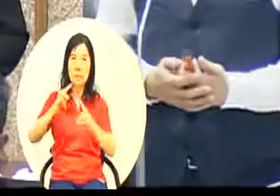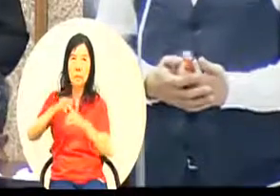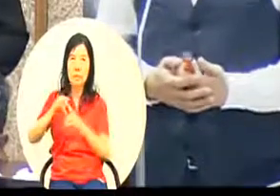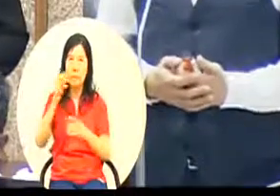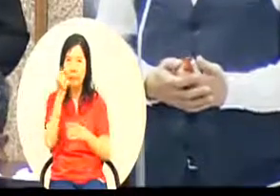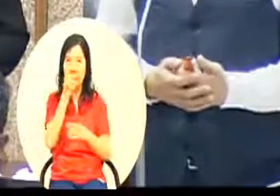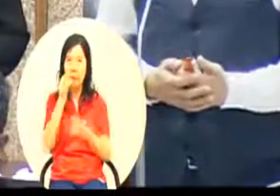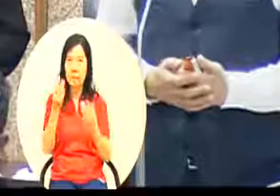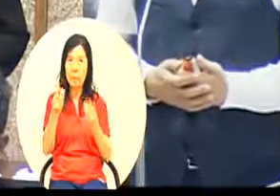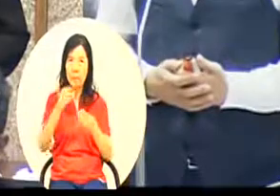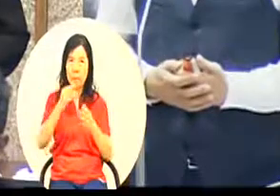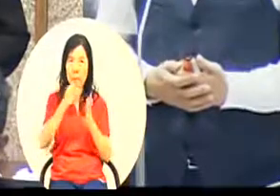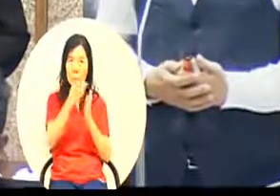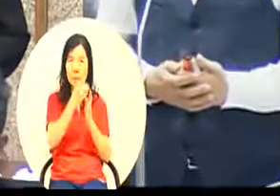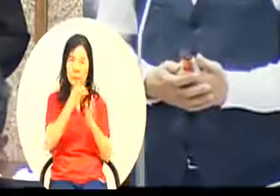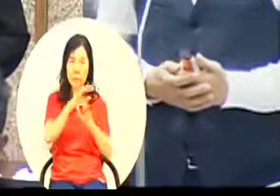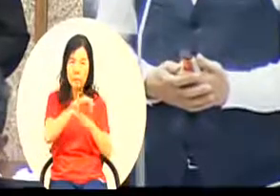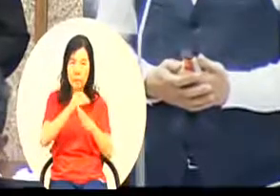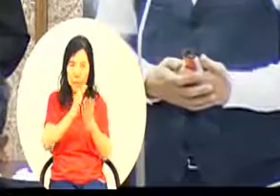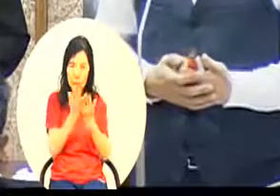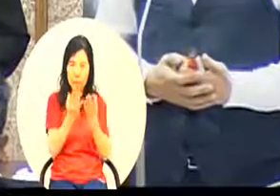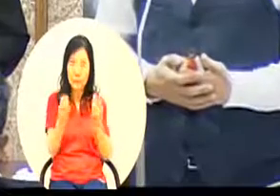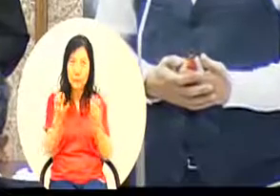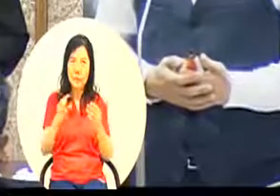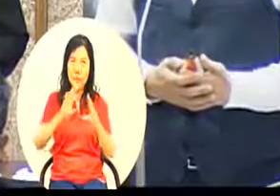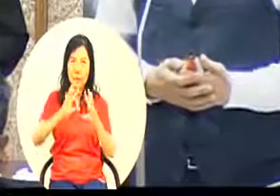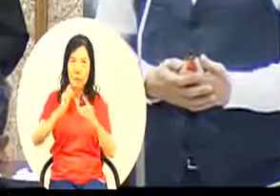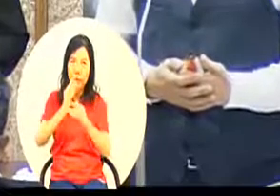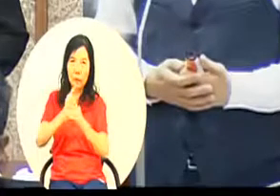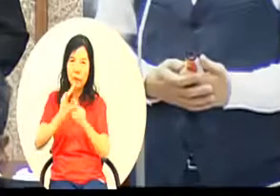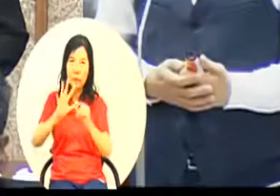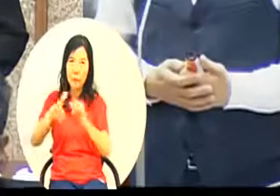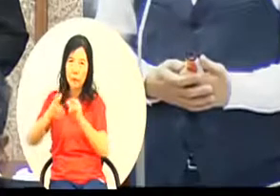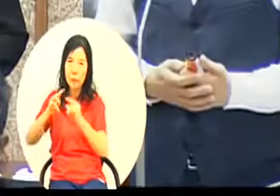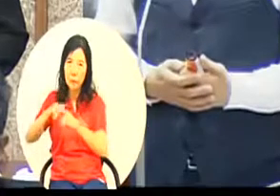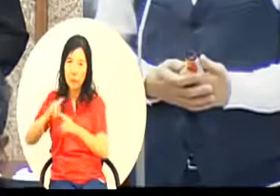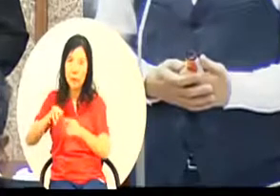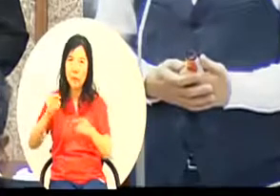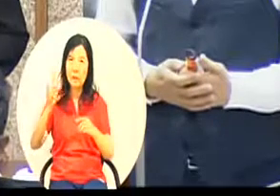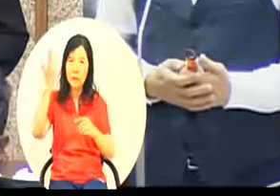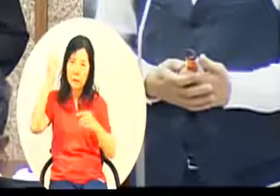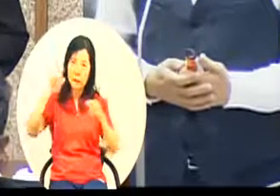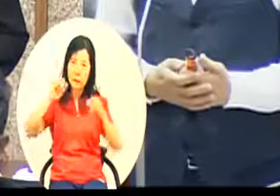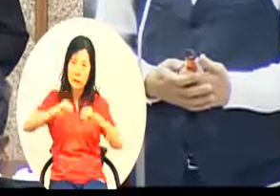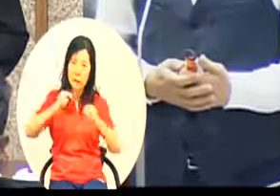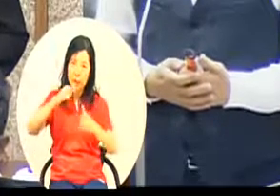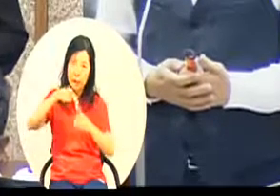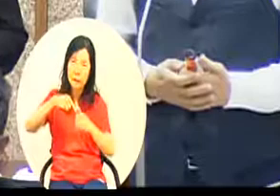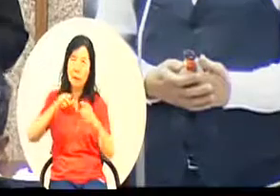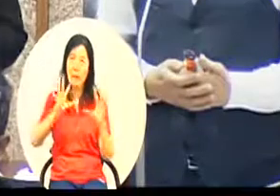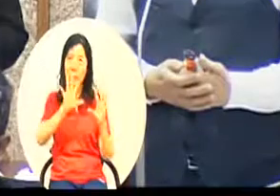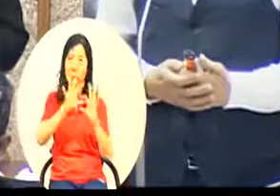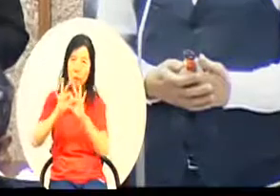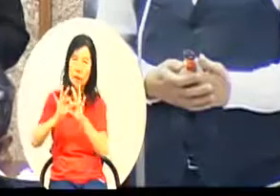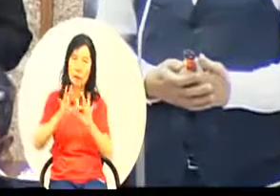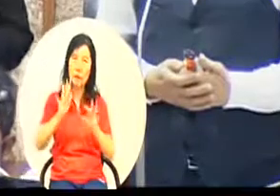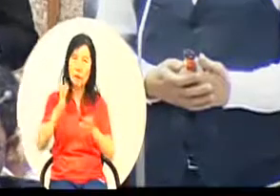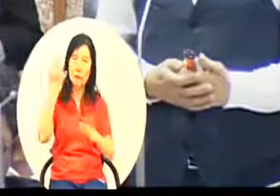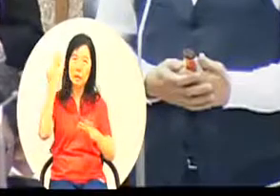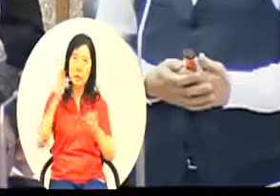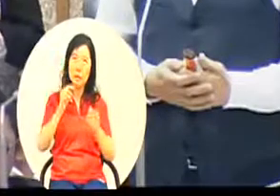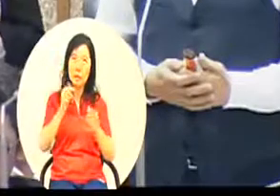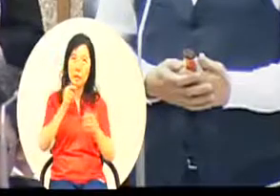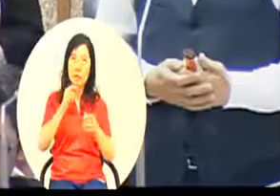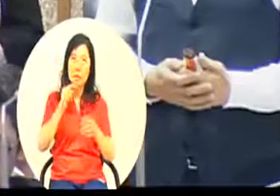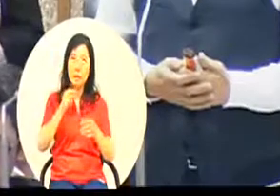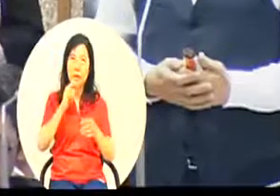的课本的。那国中跟国小其实跟过去的这个健康教育其实是相关的，过去有很多关于性教育议